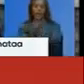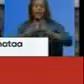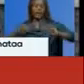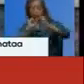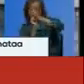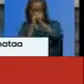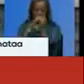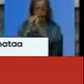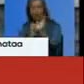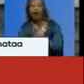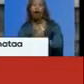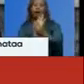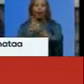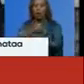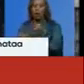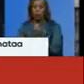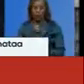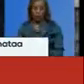ትግል አርያ ሆኗል።